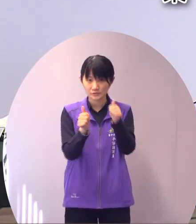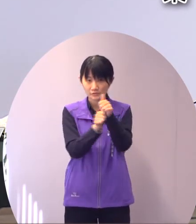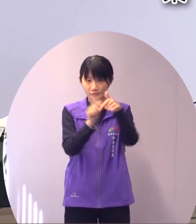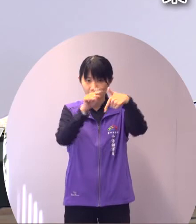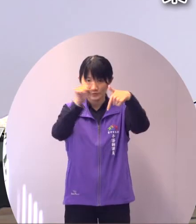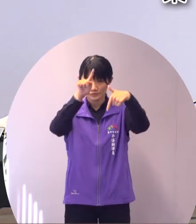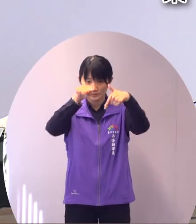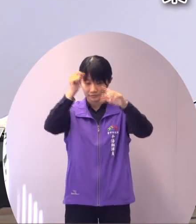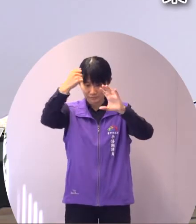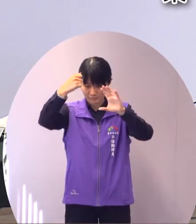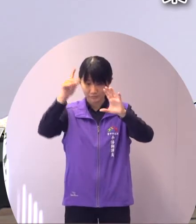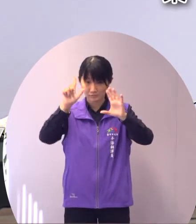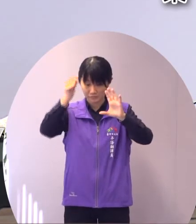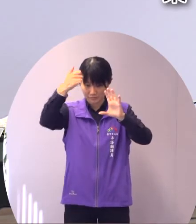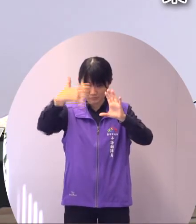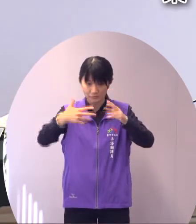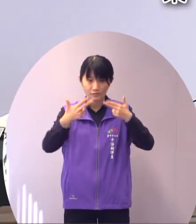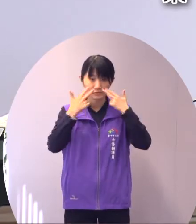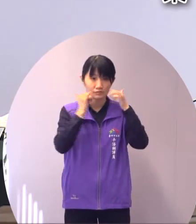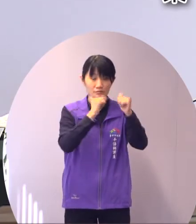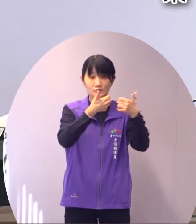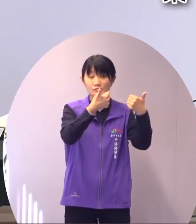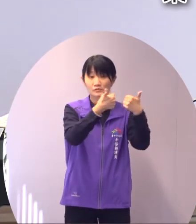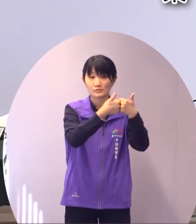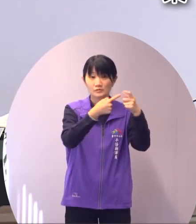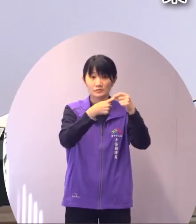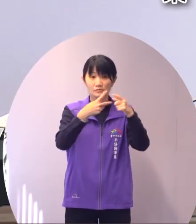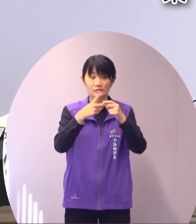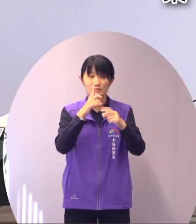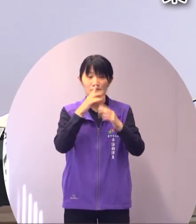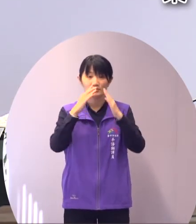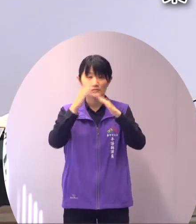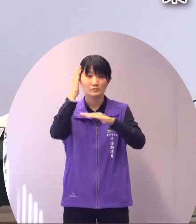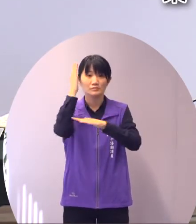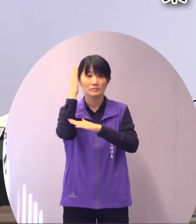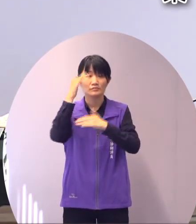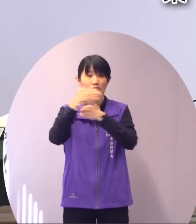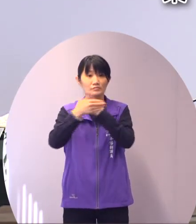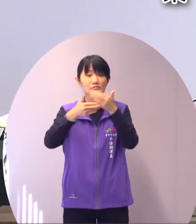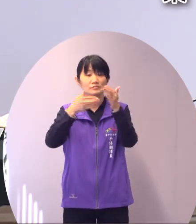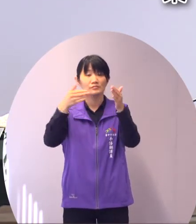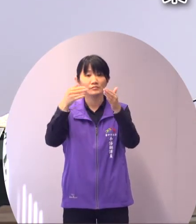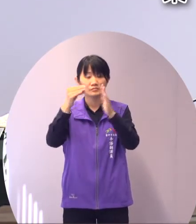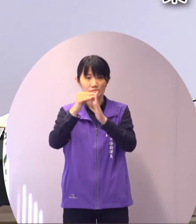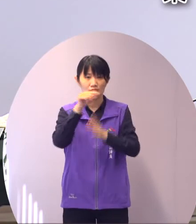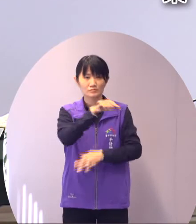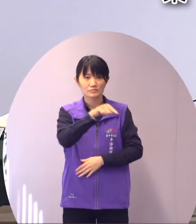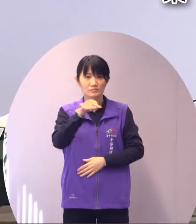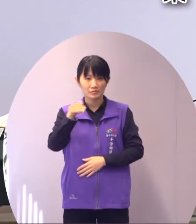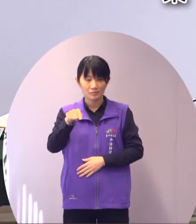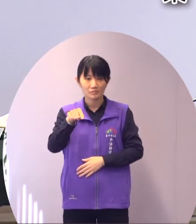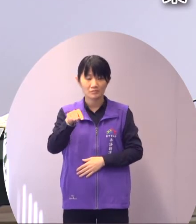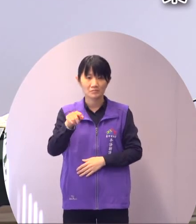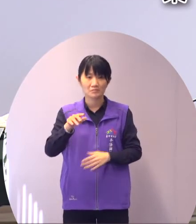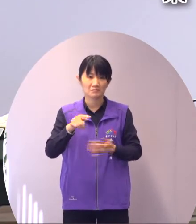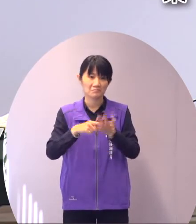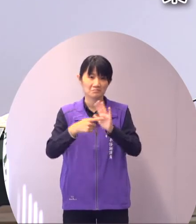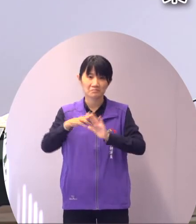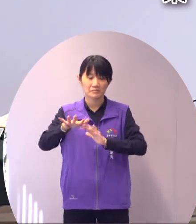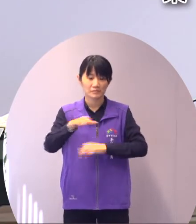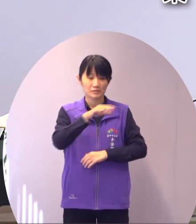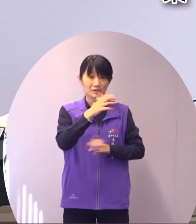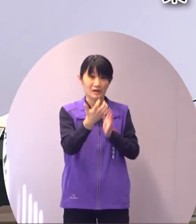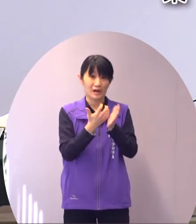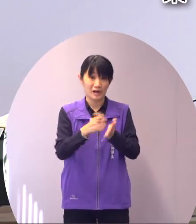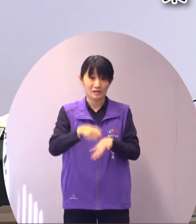会跟台中市政府交通局，所以这六个机关麻烦要